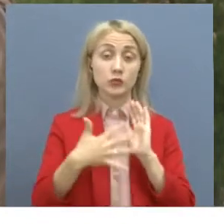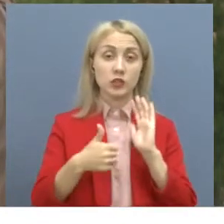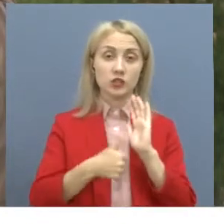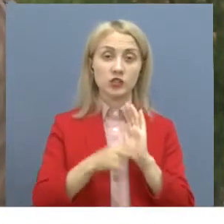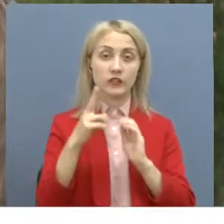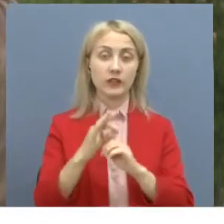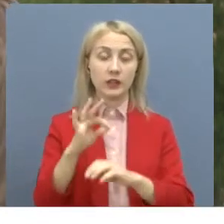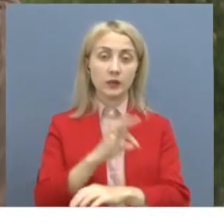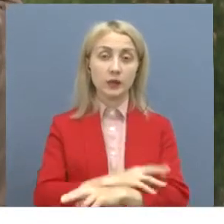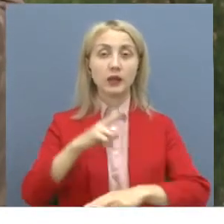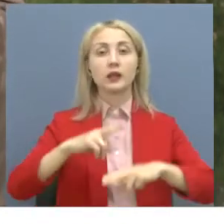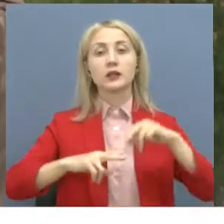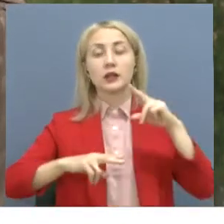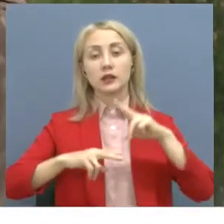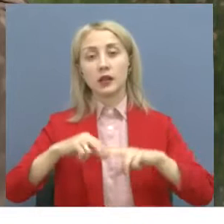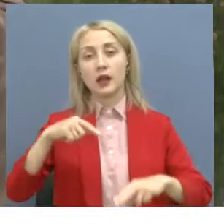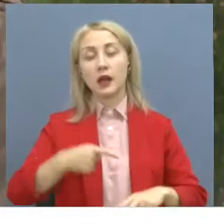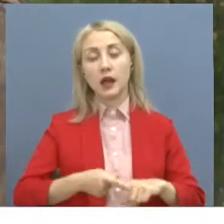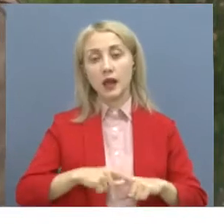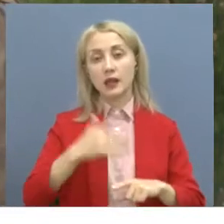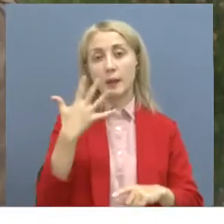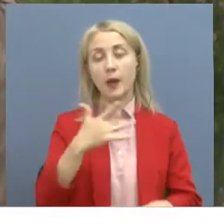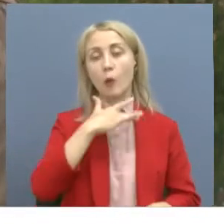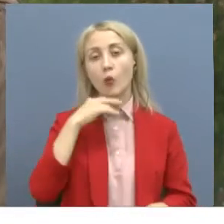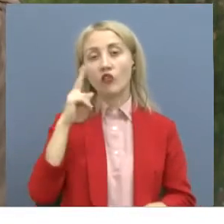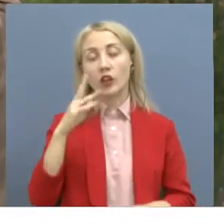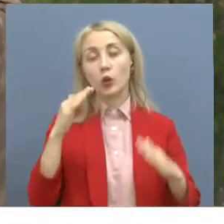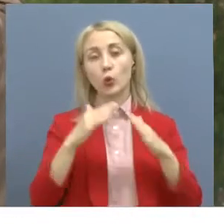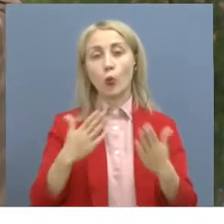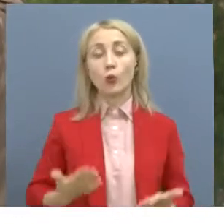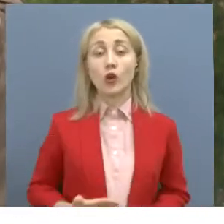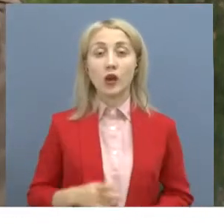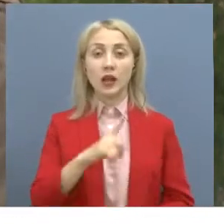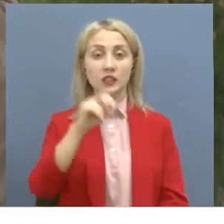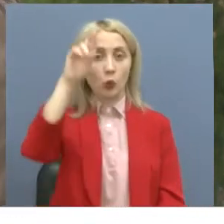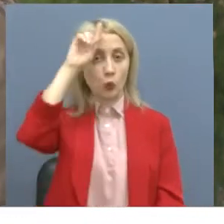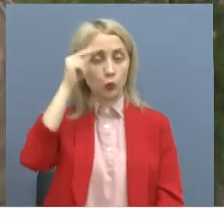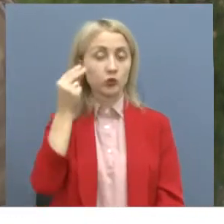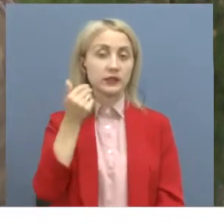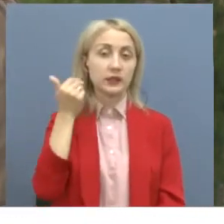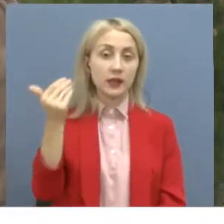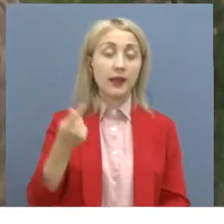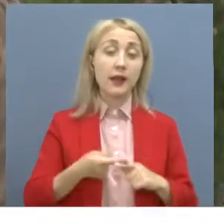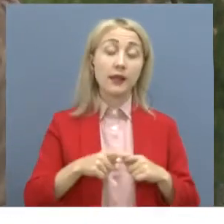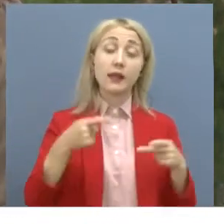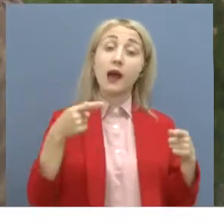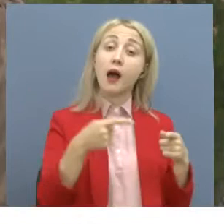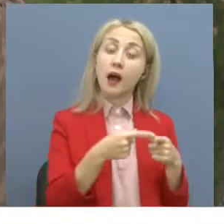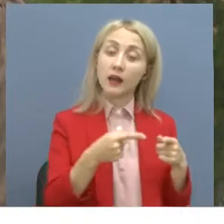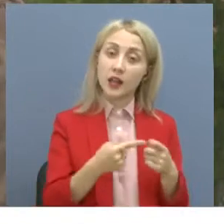үй. 11,114 шаршы метр болатын 3 үй жергілікті атқару органдарына арналған. Ал жеке инвесторлардың қаржысына жалпы